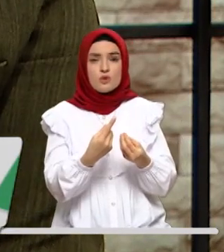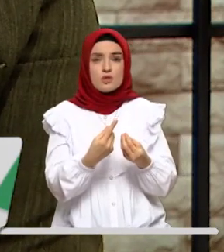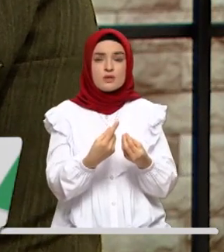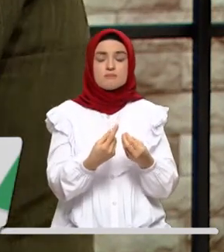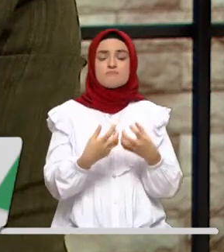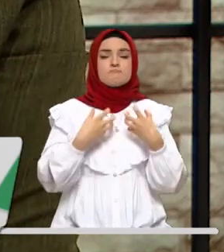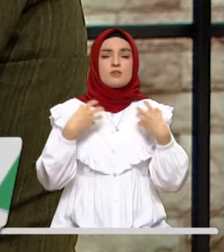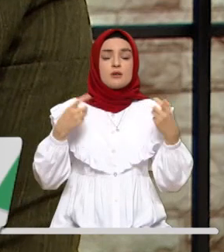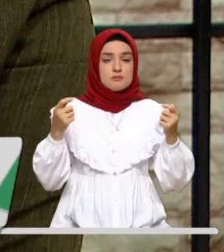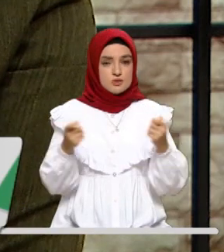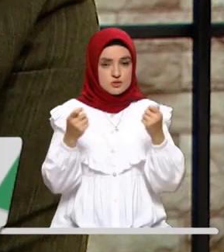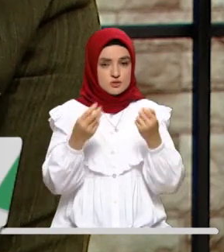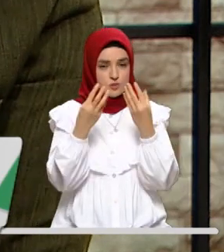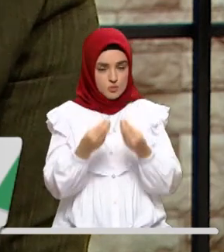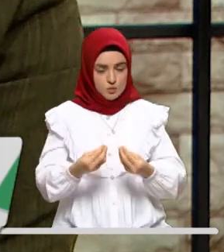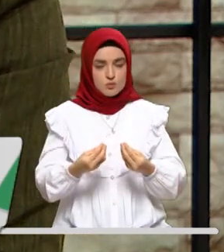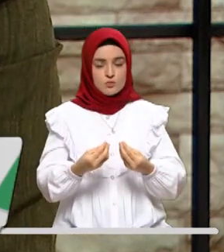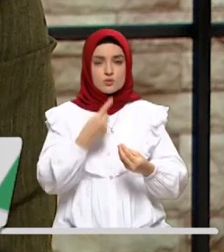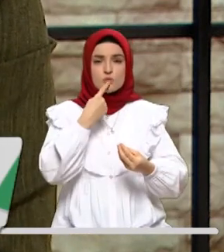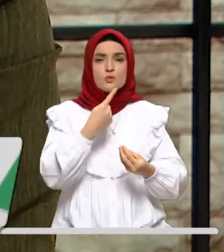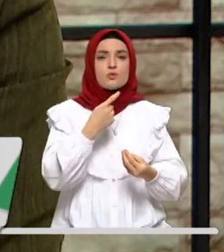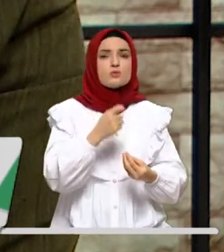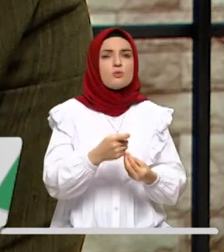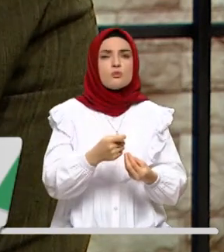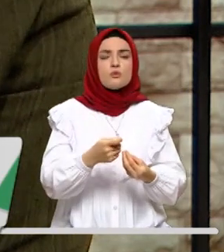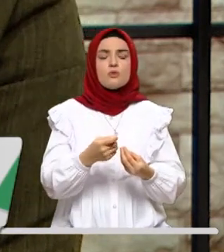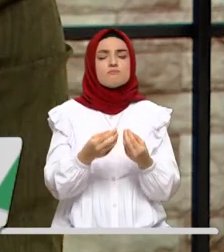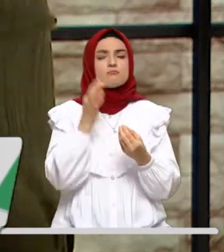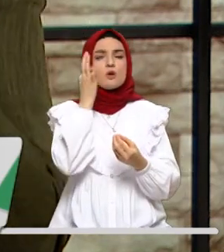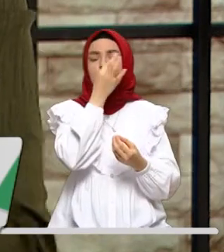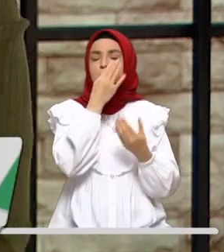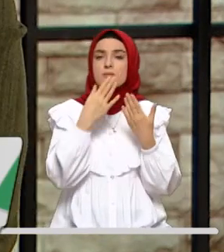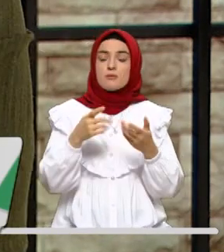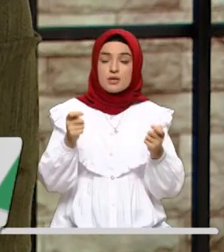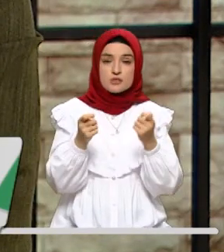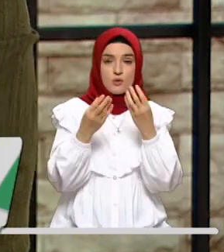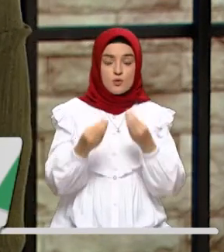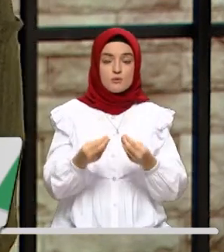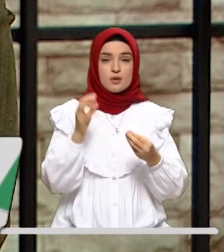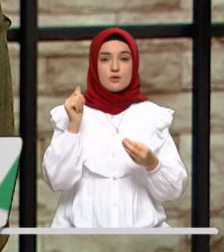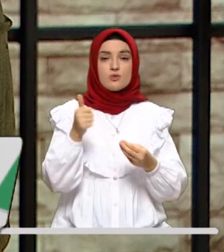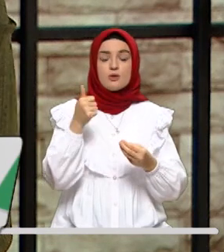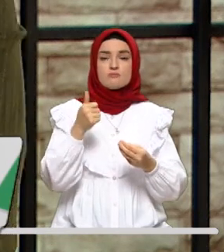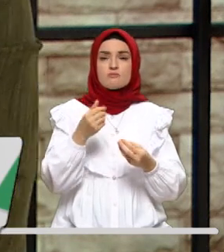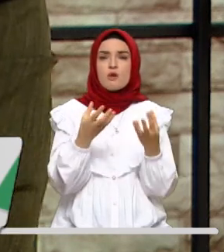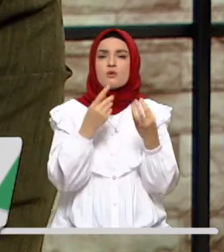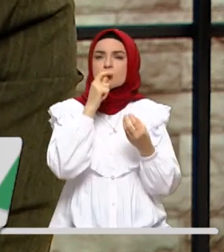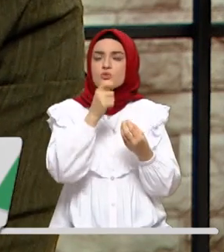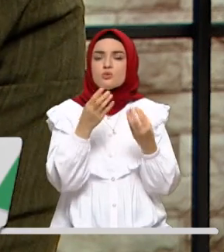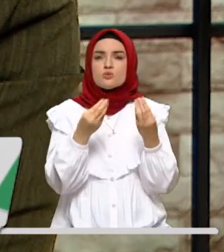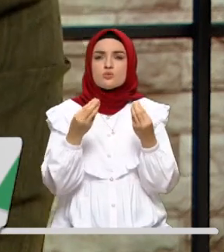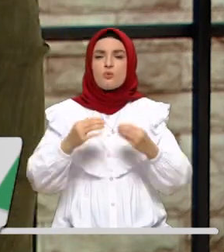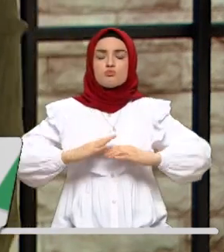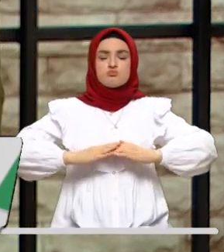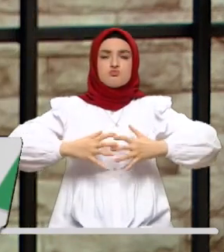gerek. İşte başta ol. Söz söylemek kolay ama işte olmak önemli ve devam ediyor. Lafı bol, karnı